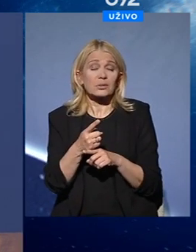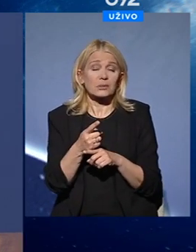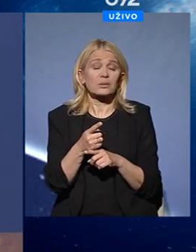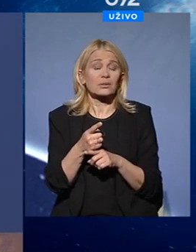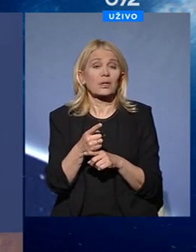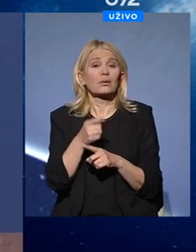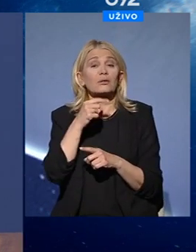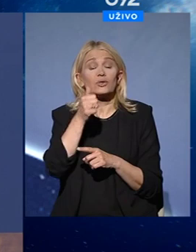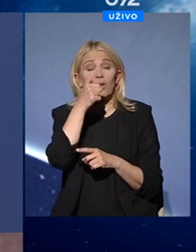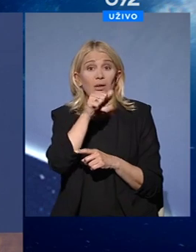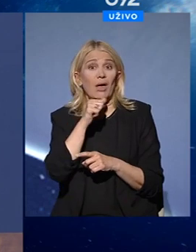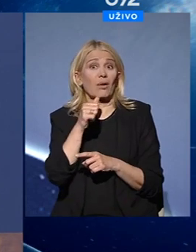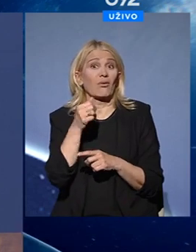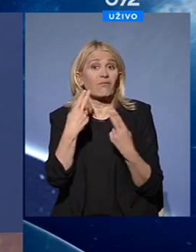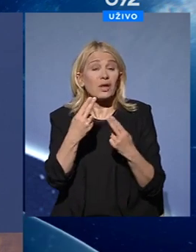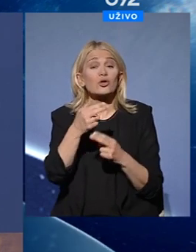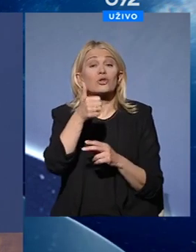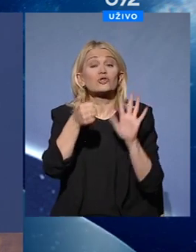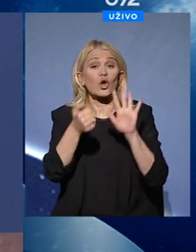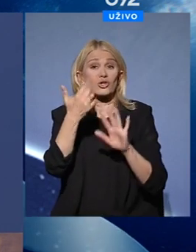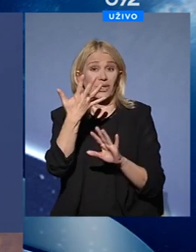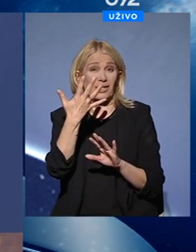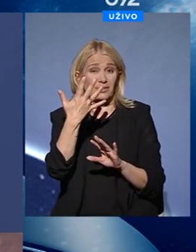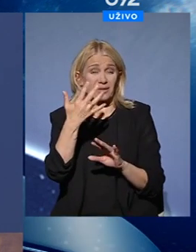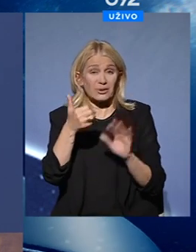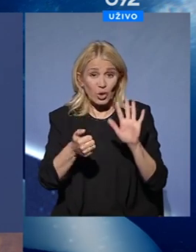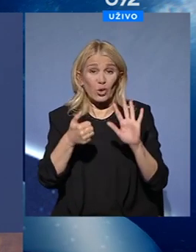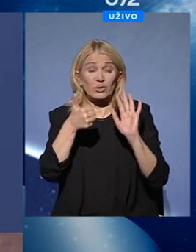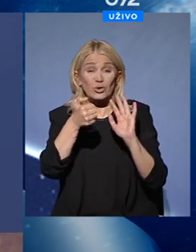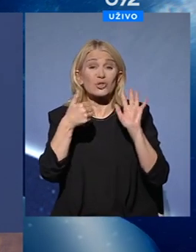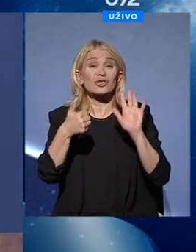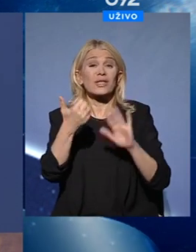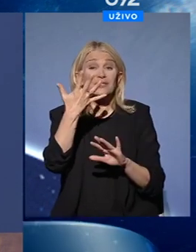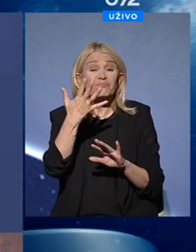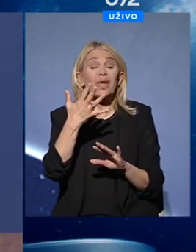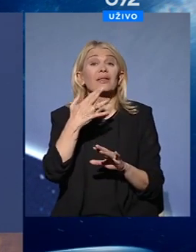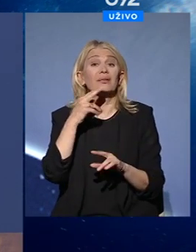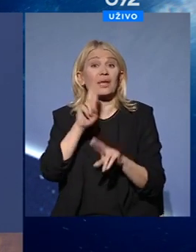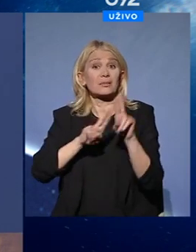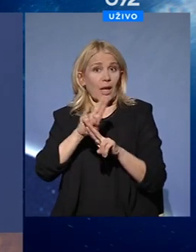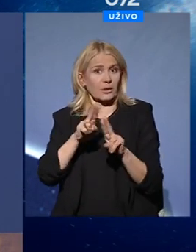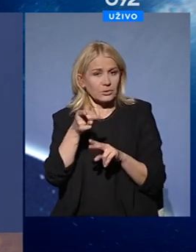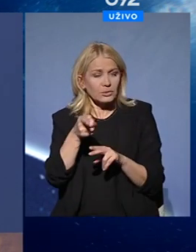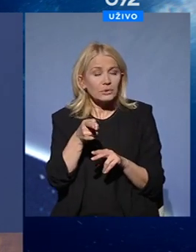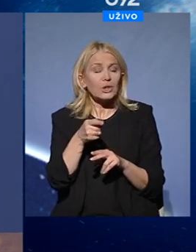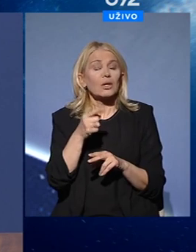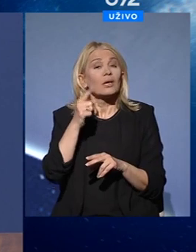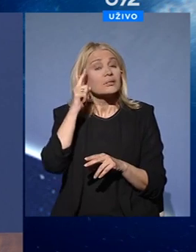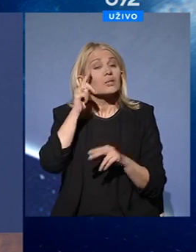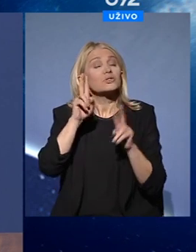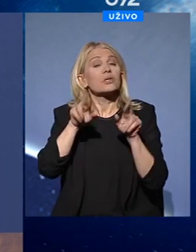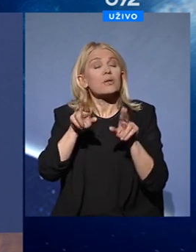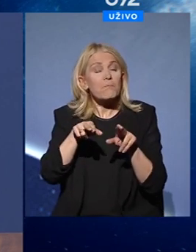što je mnogo bitno, 165 pacijenata da su izlečeni od COVID-a. Šta znači izlečeni? Da